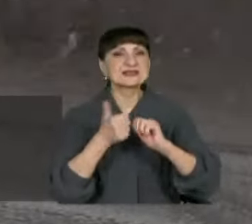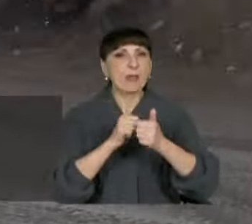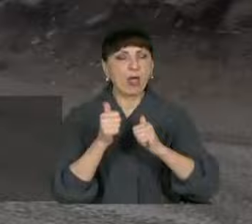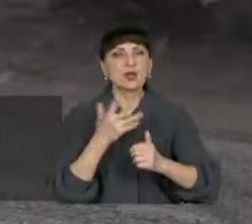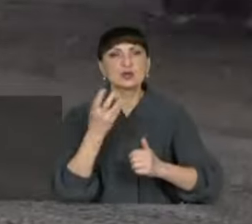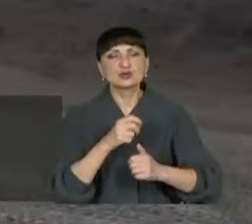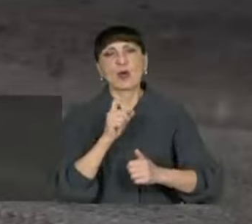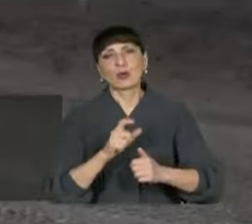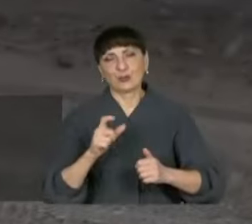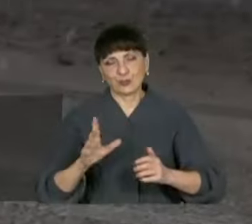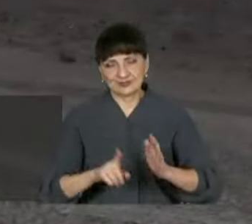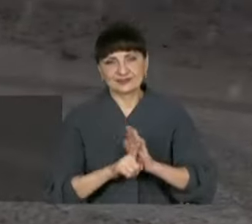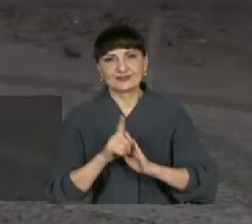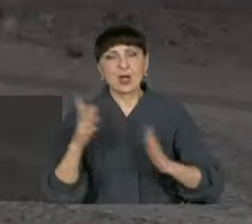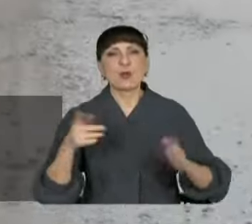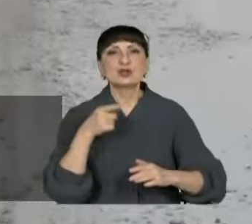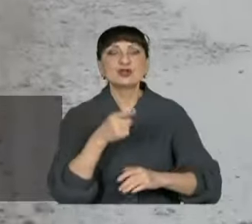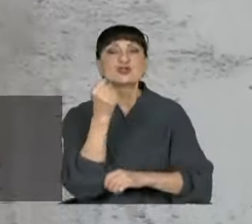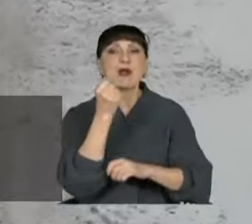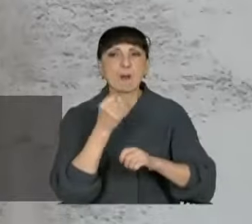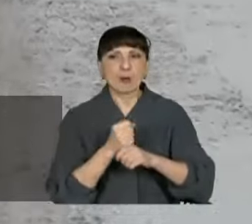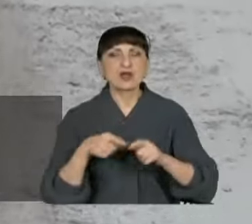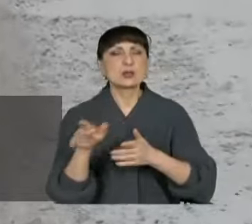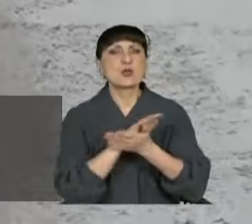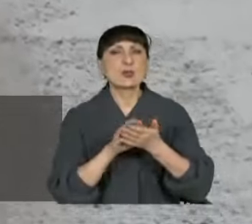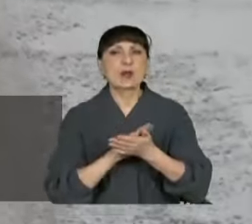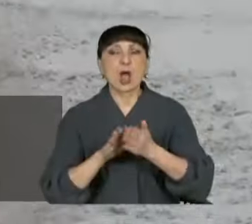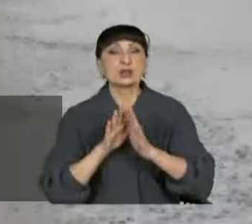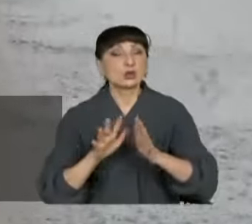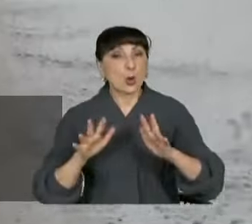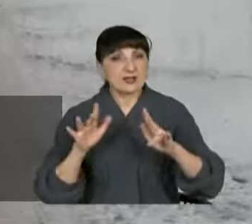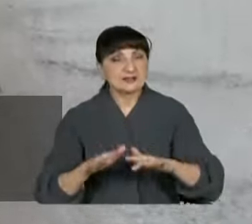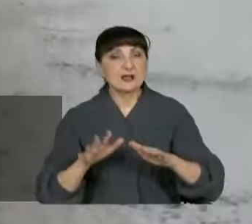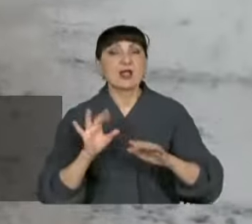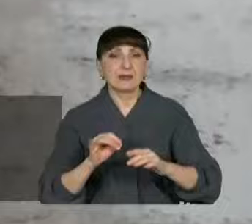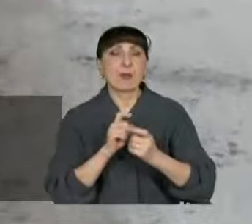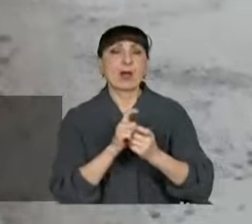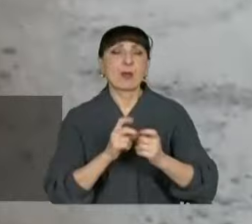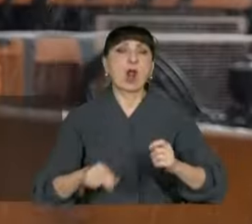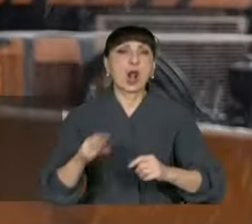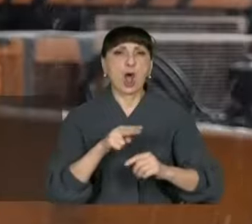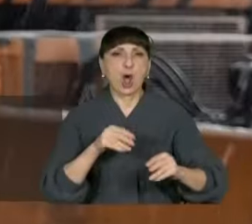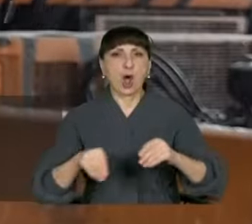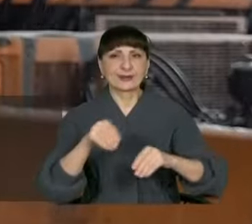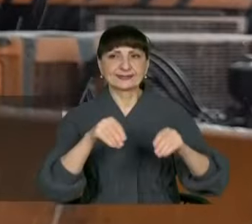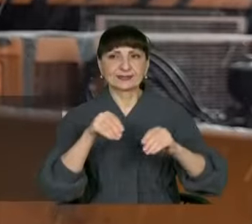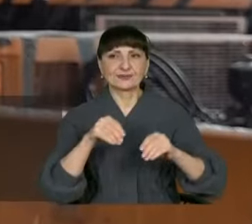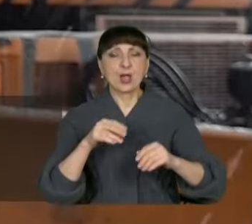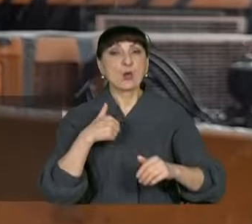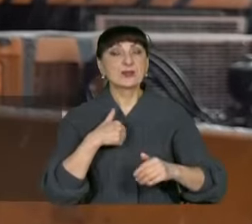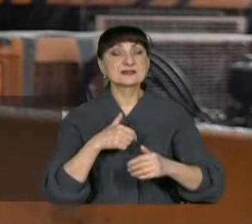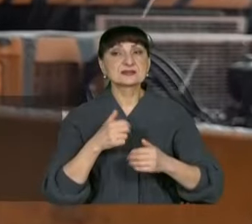вышли людские ресурсы – больше 1000 рабочих. Они убирают не только снег, но и ведут борьбу с гололедицей. Маршрут у нас